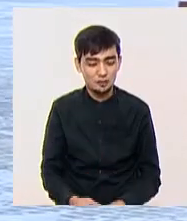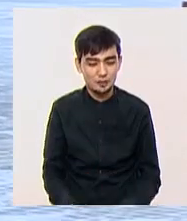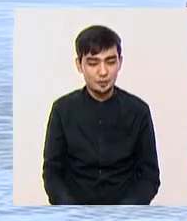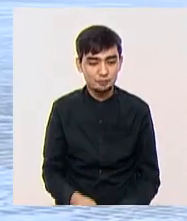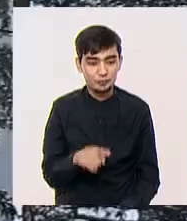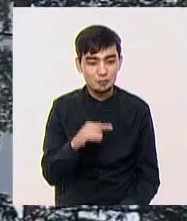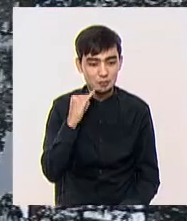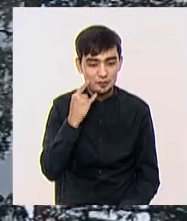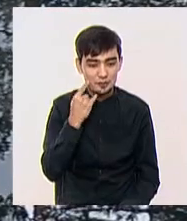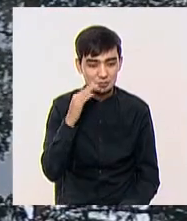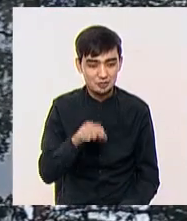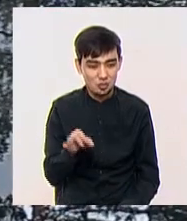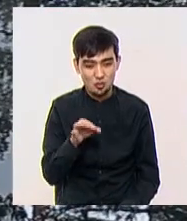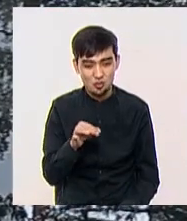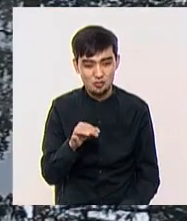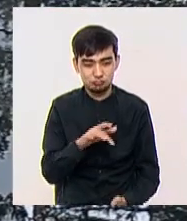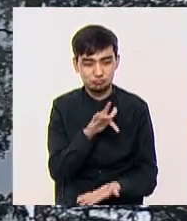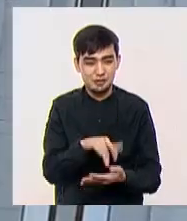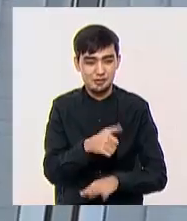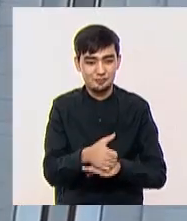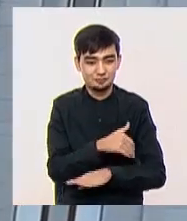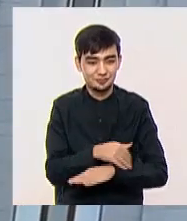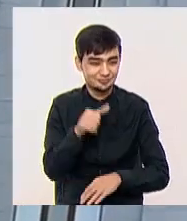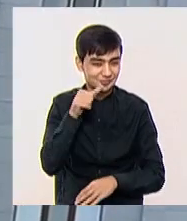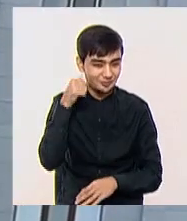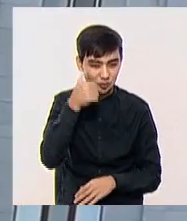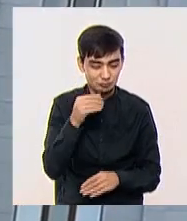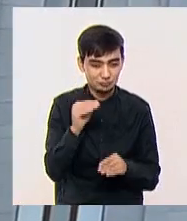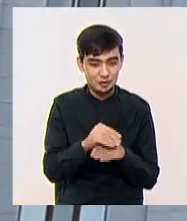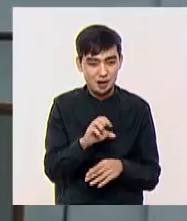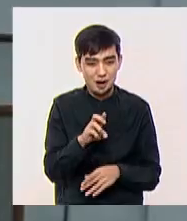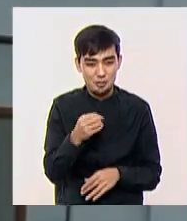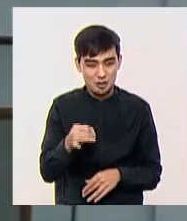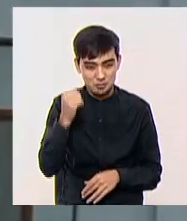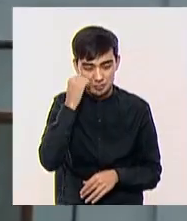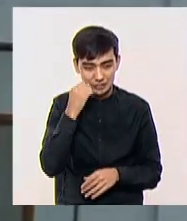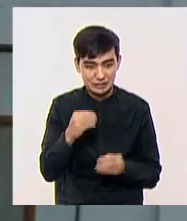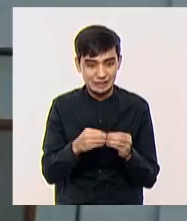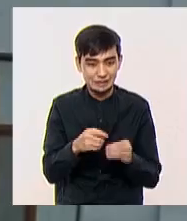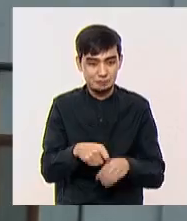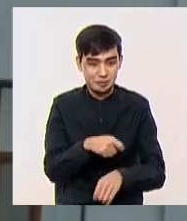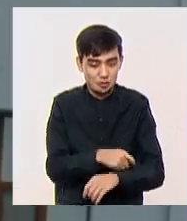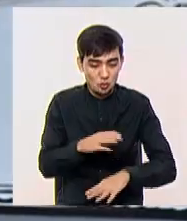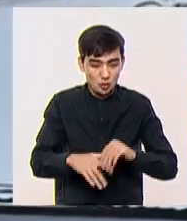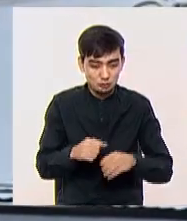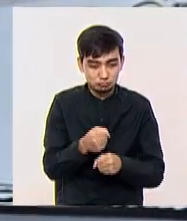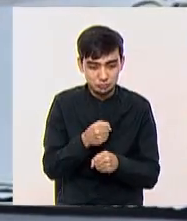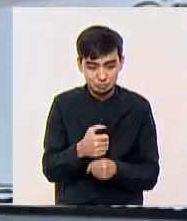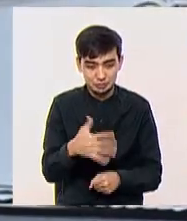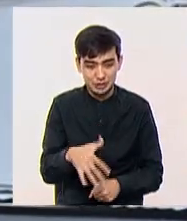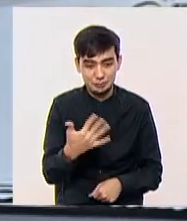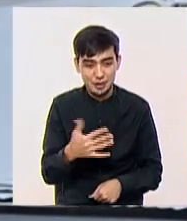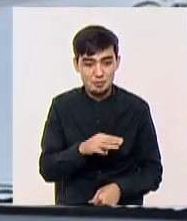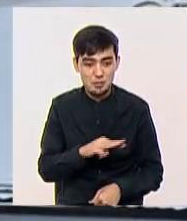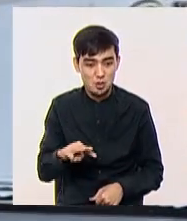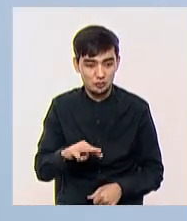Бұл Павлодардағы орталық алаңға былтыр қойылған Абай ескерткіші. Биіктігі 10 метр, қоладан жасалған монументтің құны 55